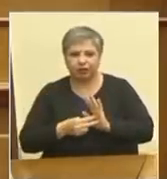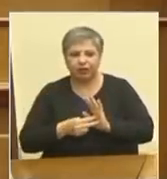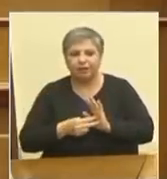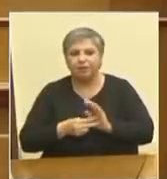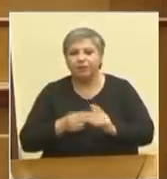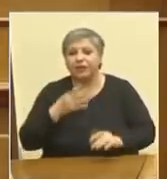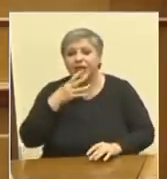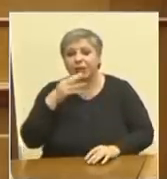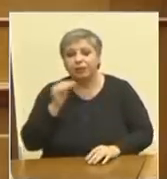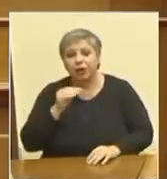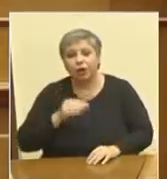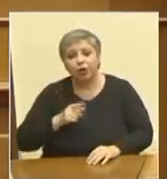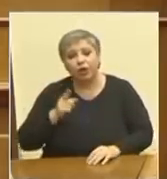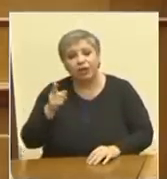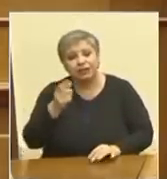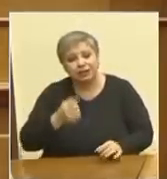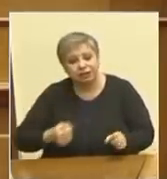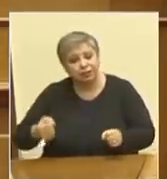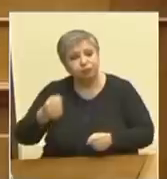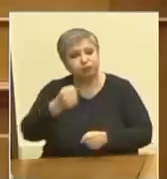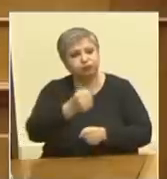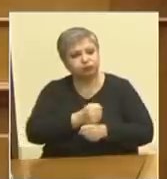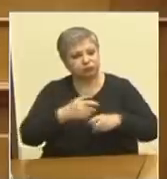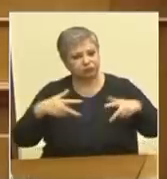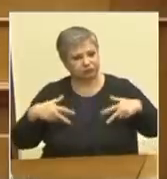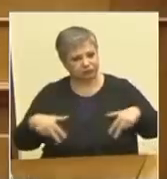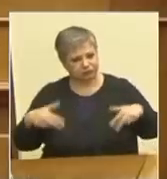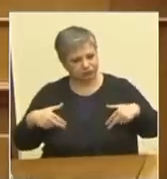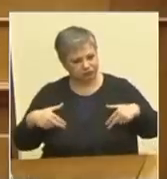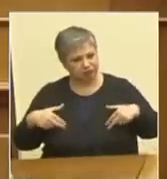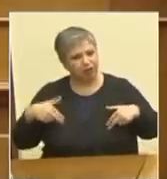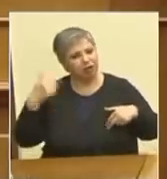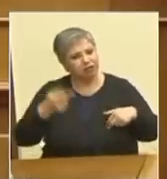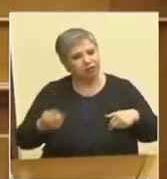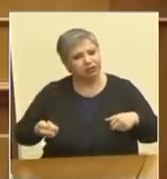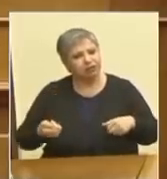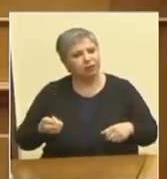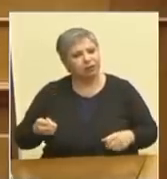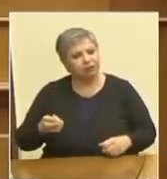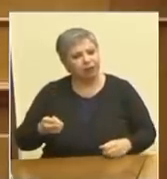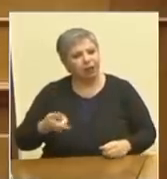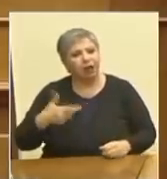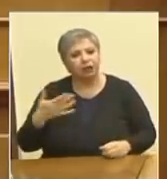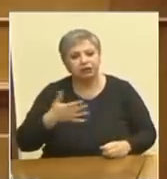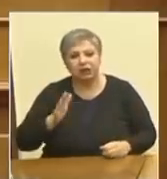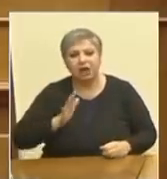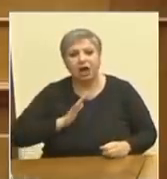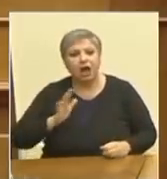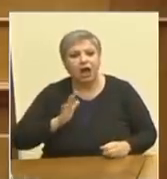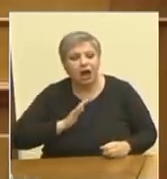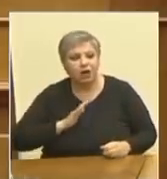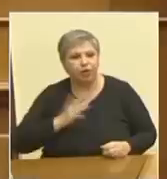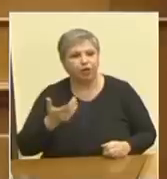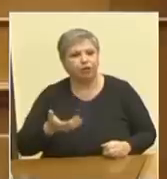εσείς ήρθατε στην εξουσία εξάπτοντας τα πάθη και την οργή του ελληνικού λαού,